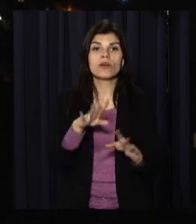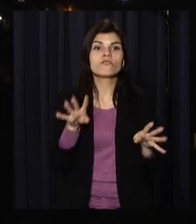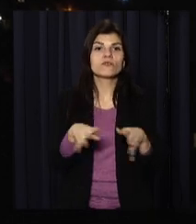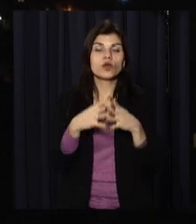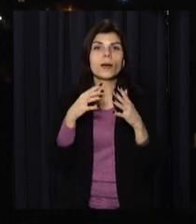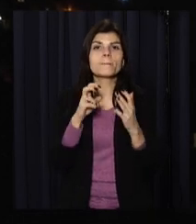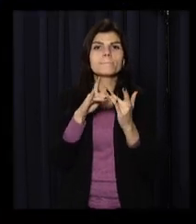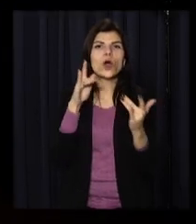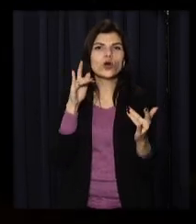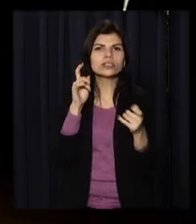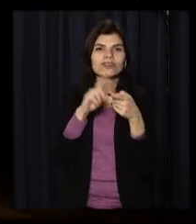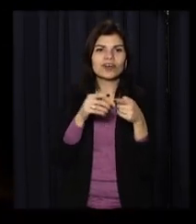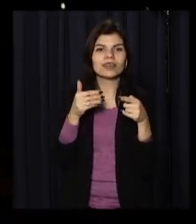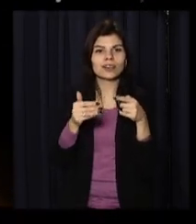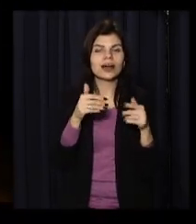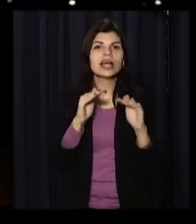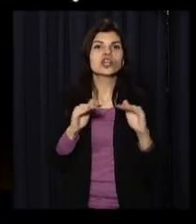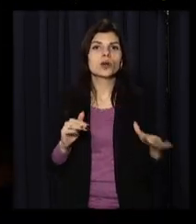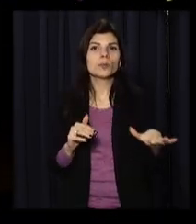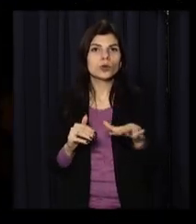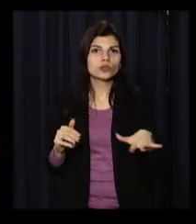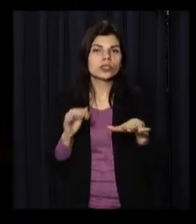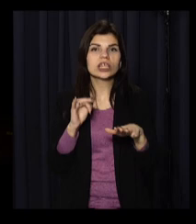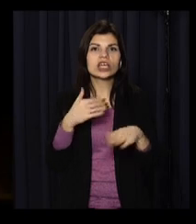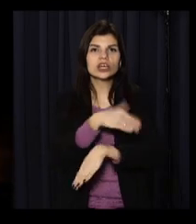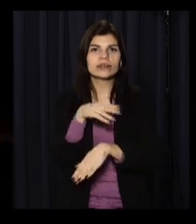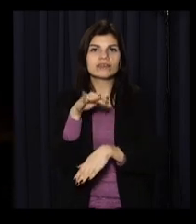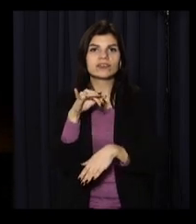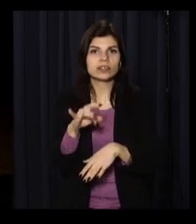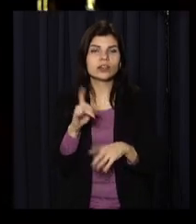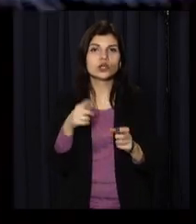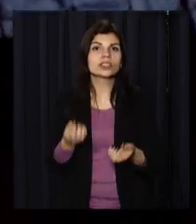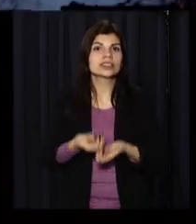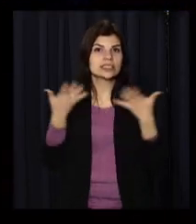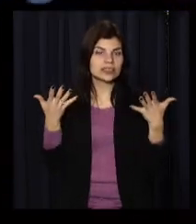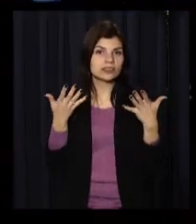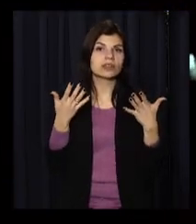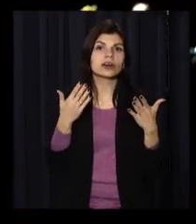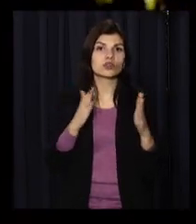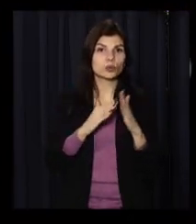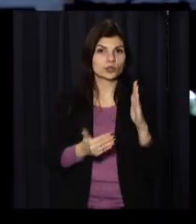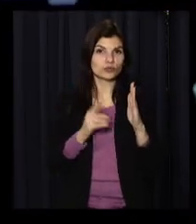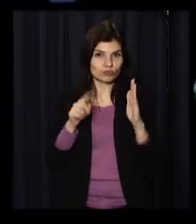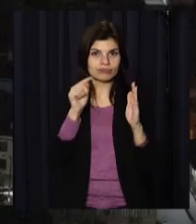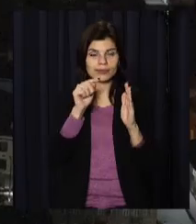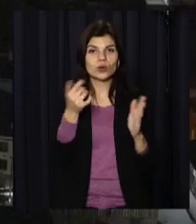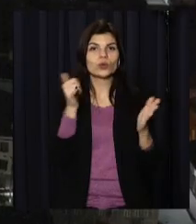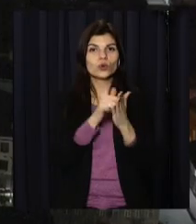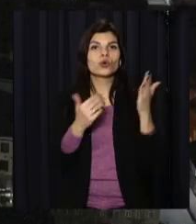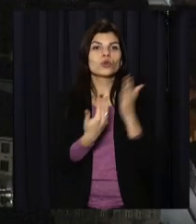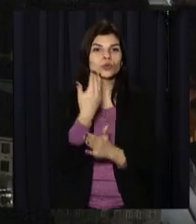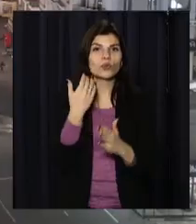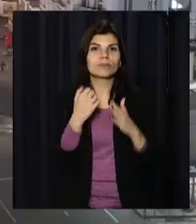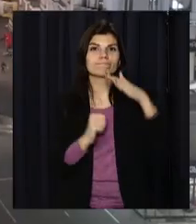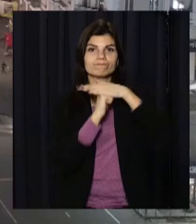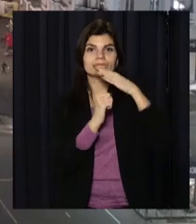на мостових переходах Кам'янського, дитячих майданчиках та у дворах. Посвітлішало і в приватному секторі. Комунальники встановили там нові